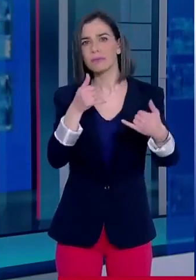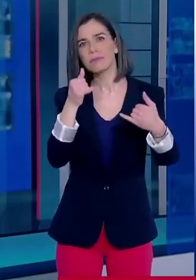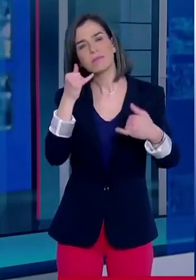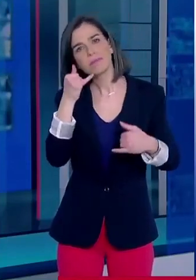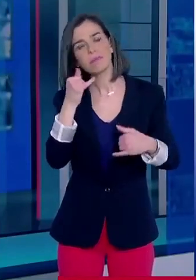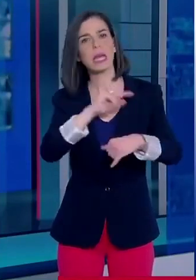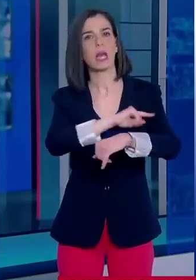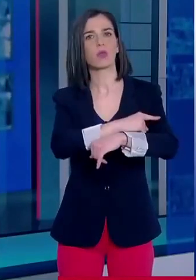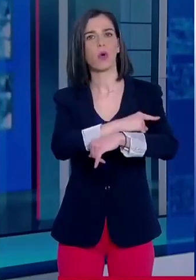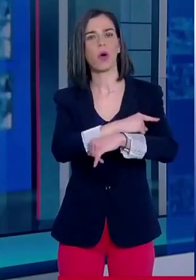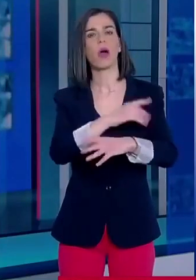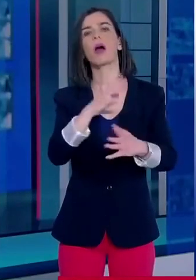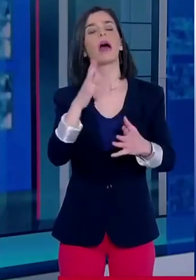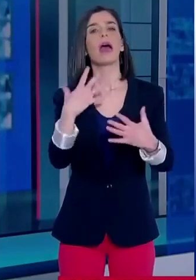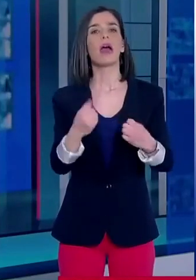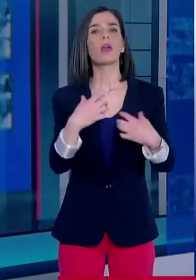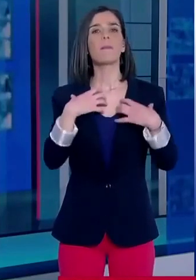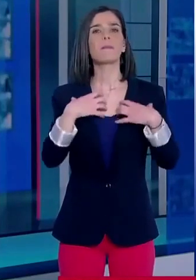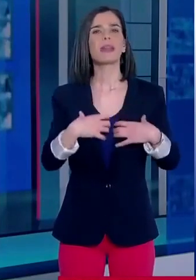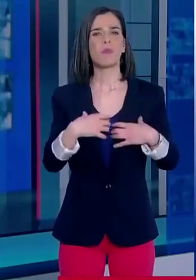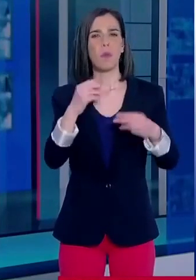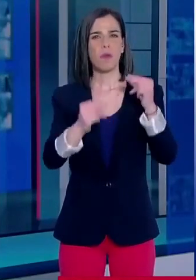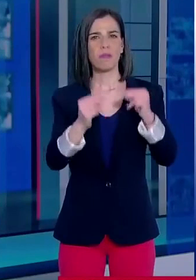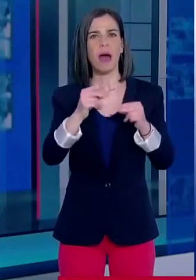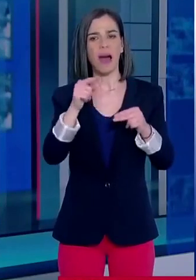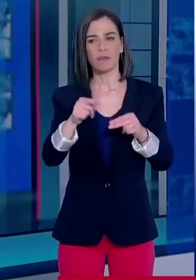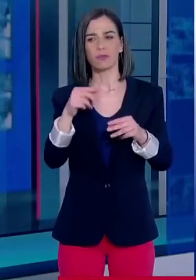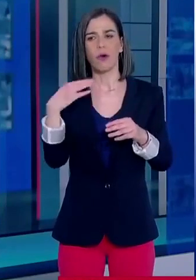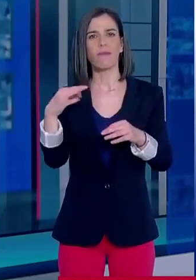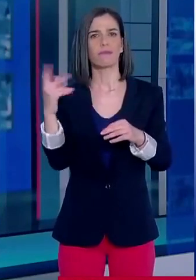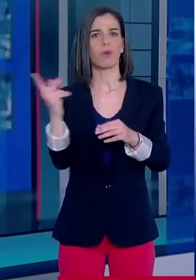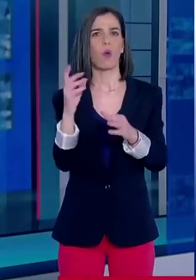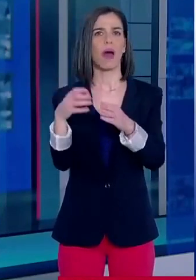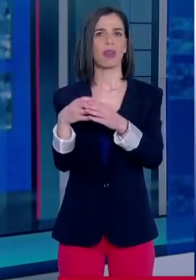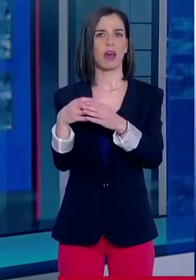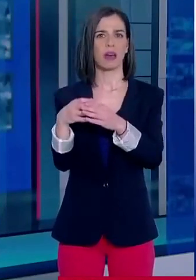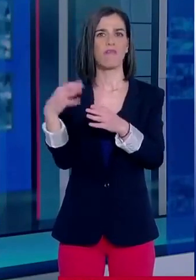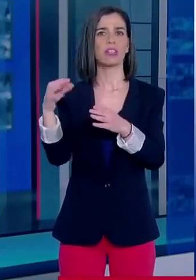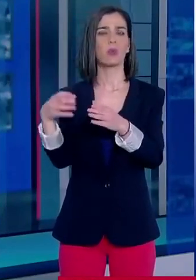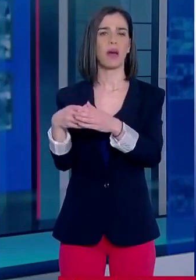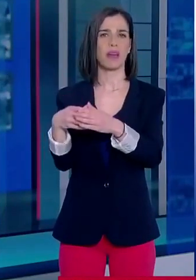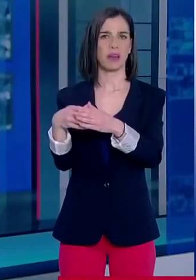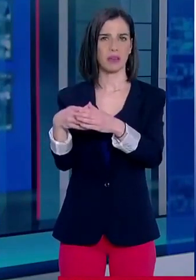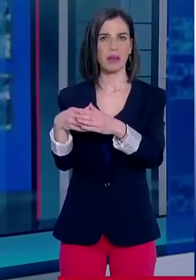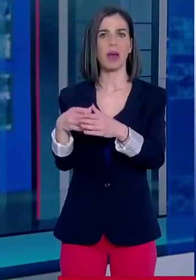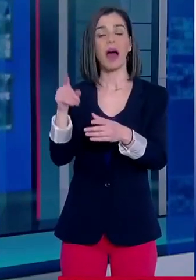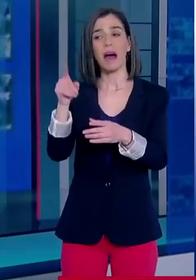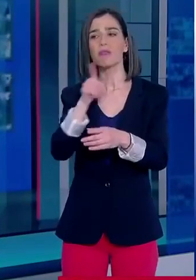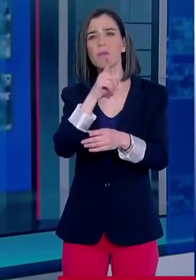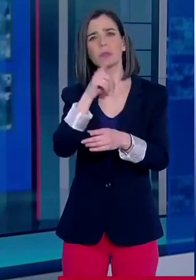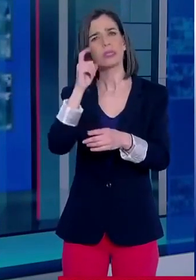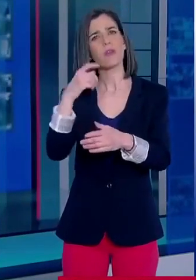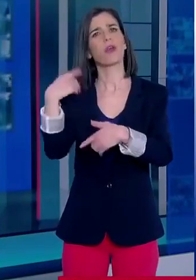οι πνευμονοπαθείς, και φαίνεται ότι οι πνευμονοπαθείς είναι μια από τις κύριες ομάδες κινδύνου από αυτό τον ιό. Αυτοί θα συνεχίσουν να χρησιμοποιούν όπως τα